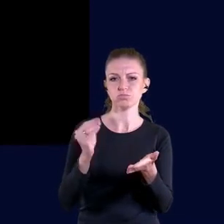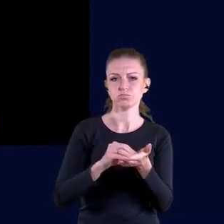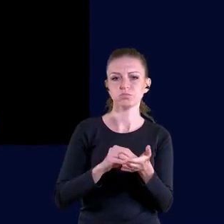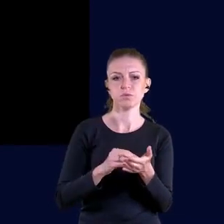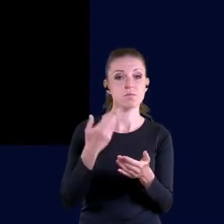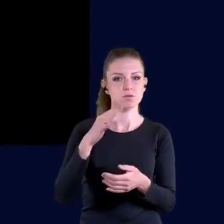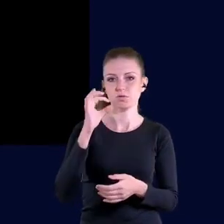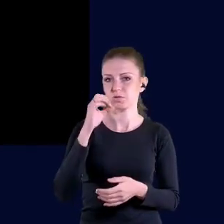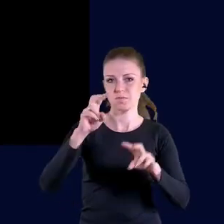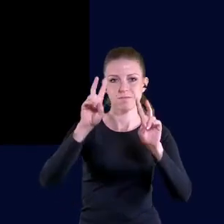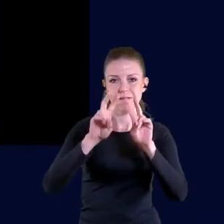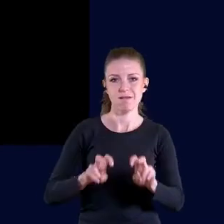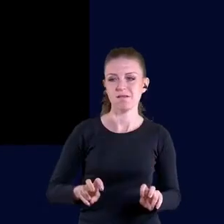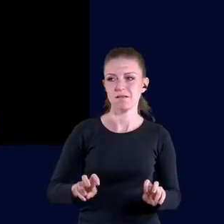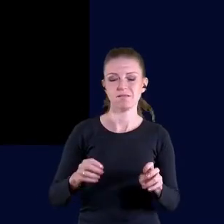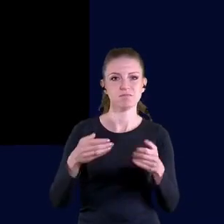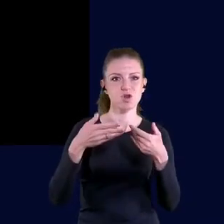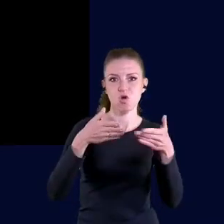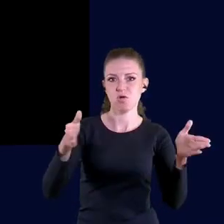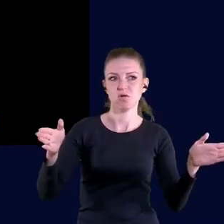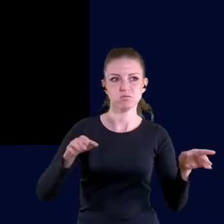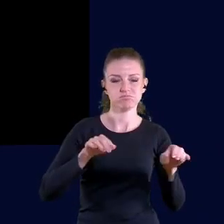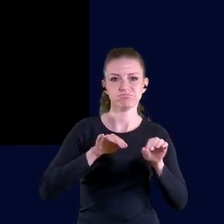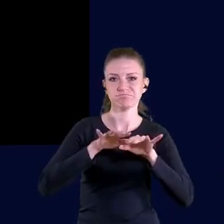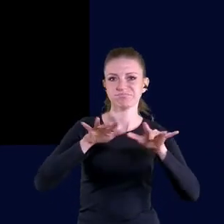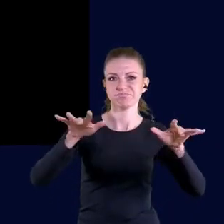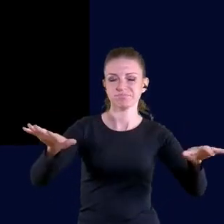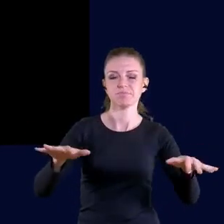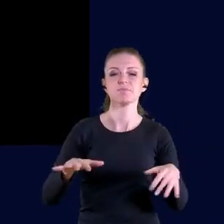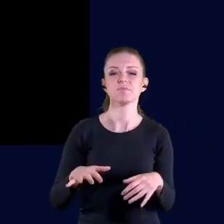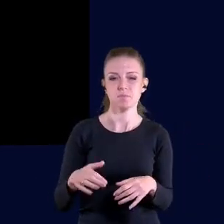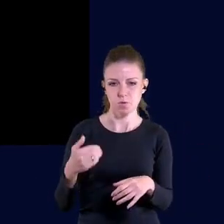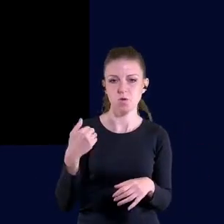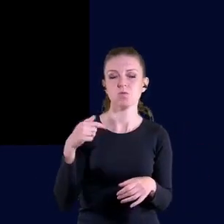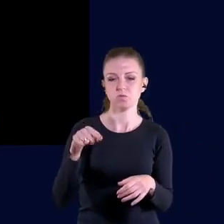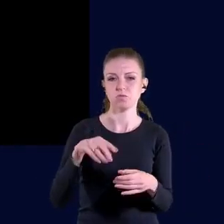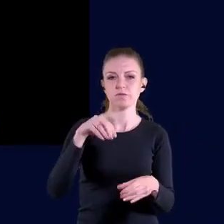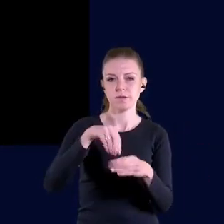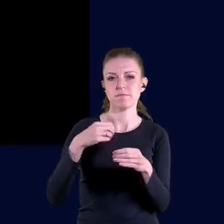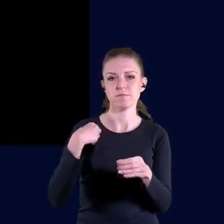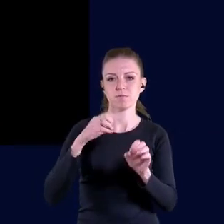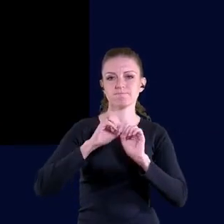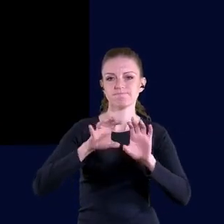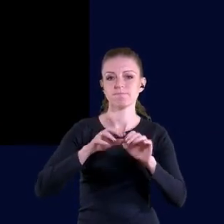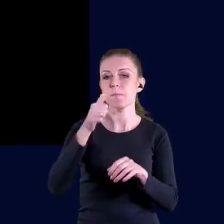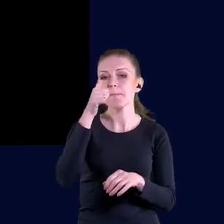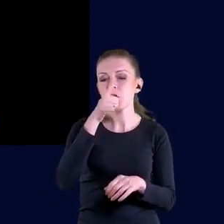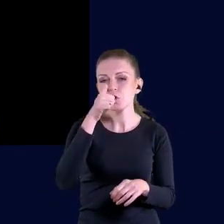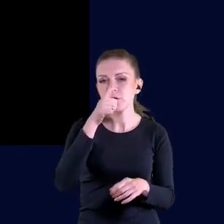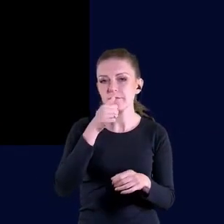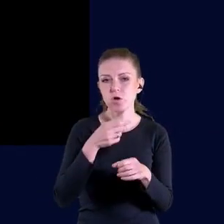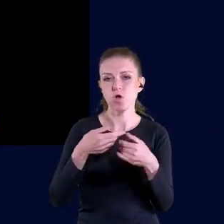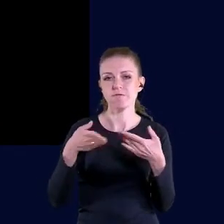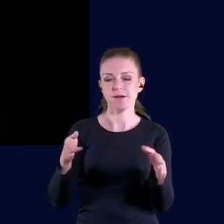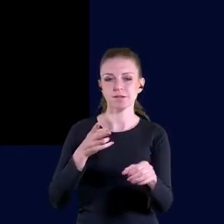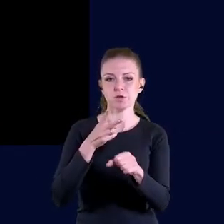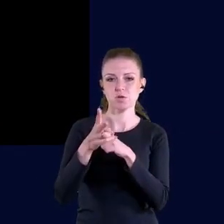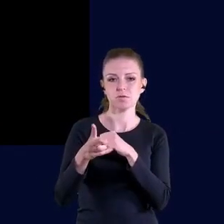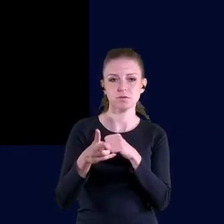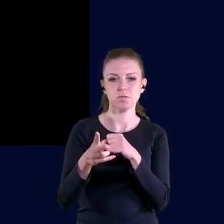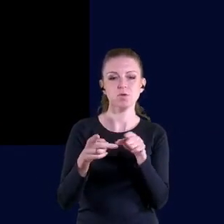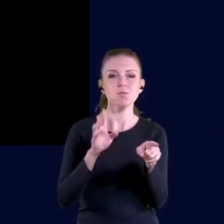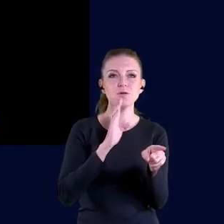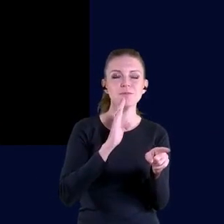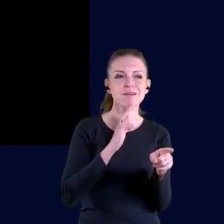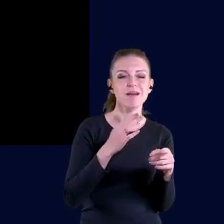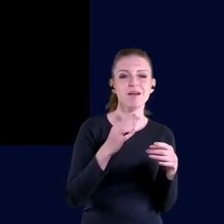dobre badania na taką szeroką skalę otwartości i i tam pojawił się ten brązowy otwarty dostęp czyli jest to pewnego rodzaju melanż złotego i